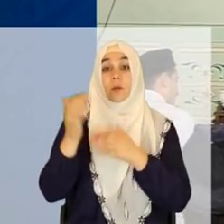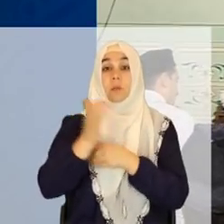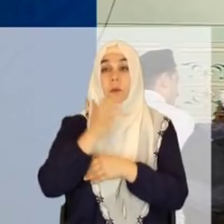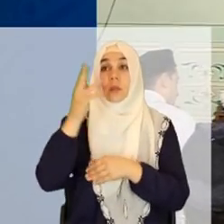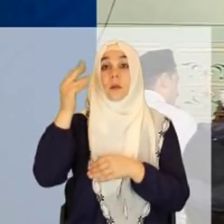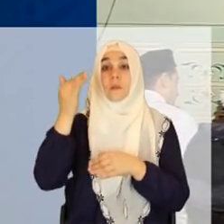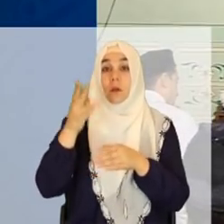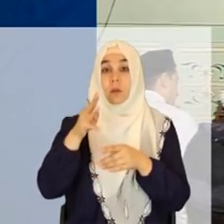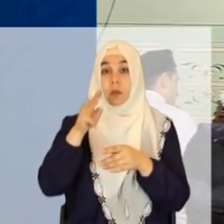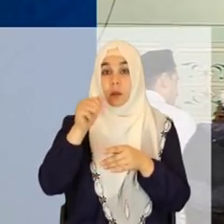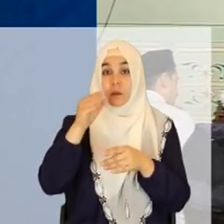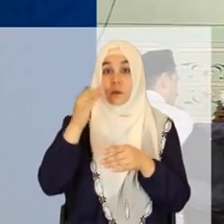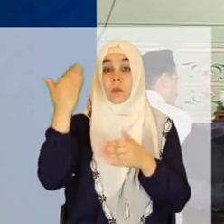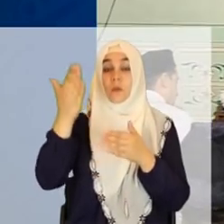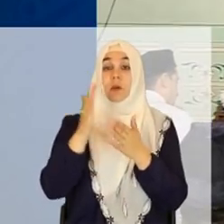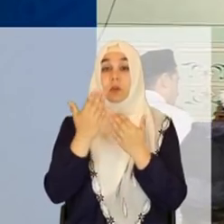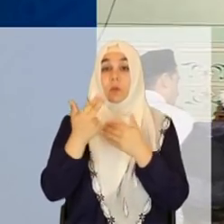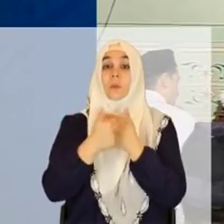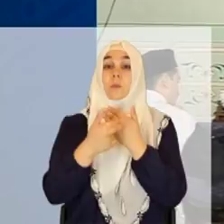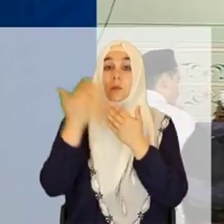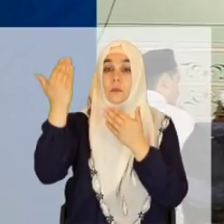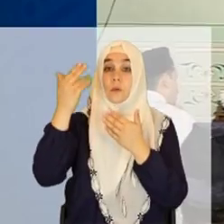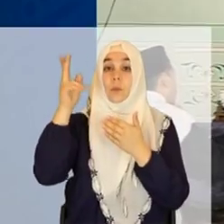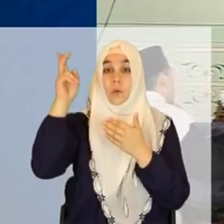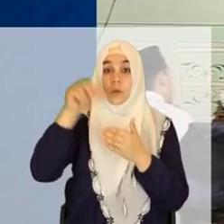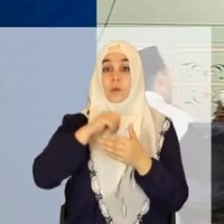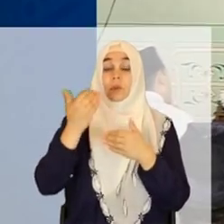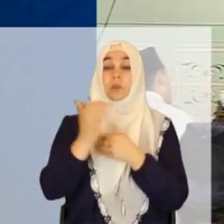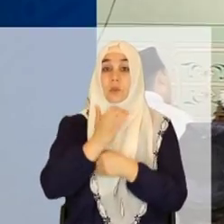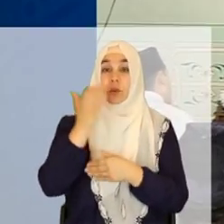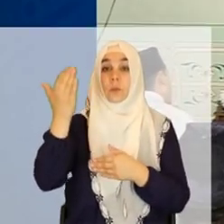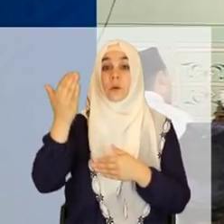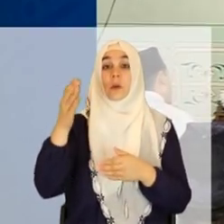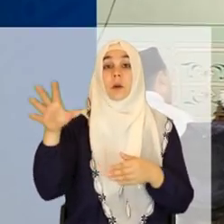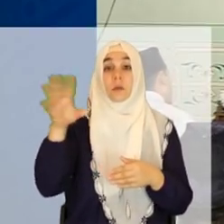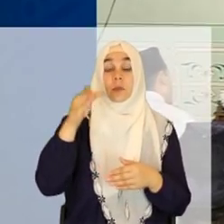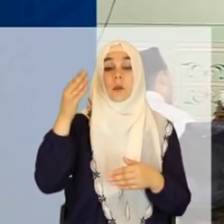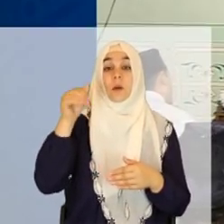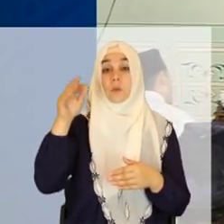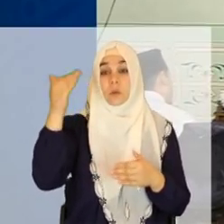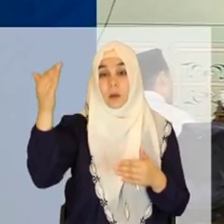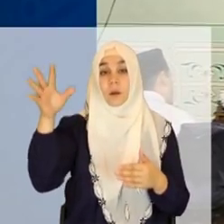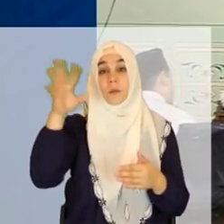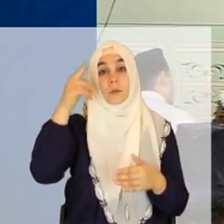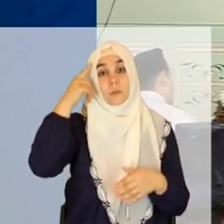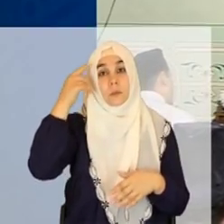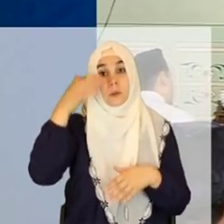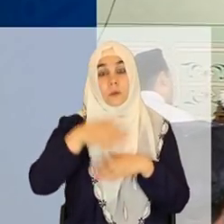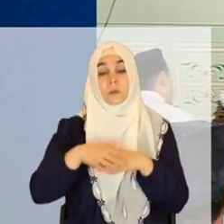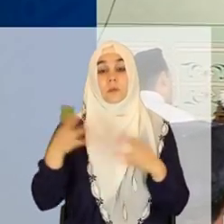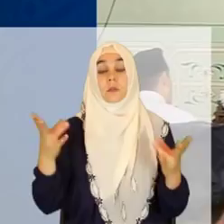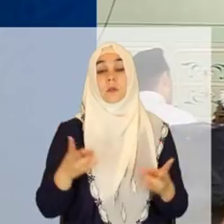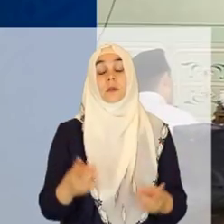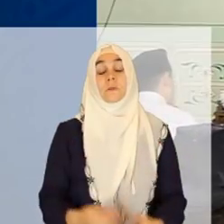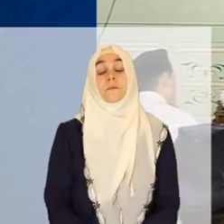Tavrot Allohning kitobi, Injil Allohning kitobi, masihiylik Allohning dini, yahudiylik Allohning dini hammasi